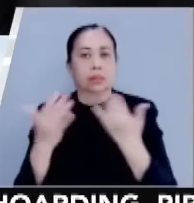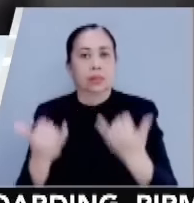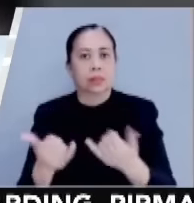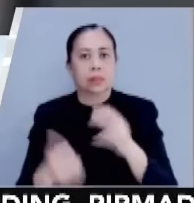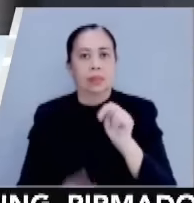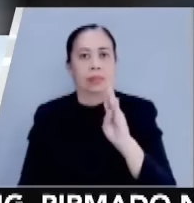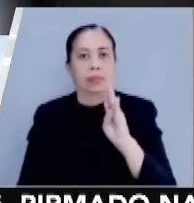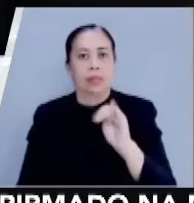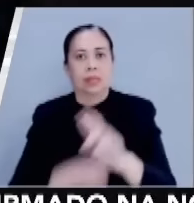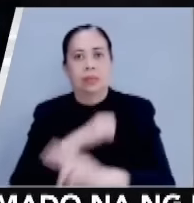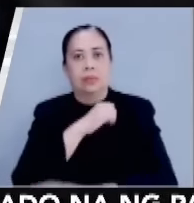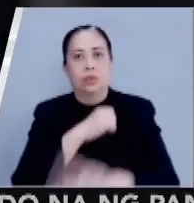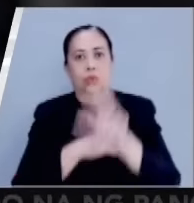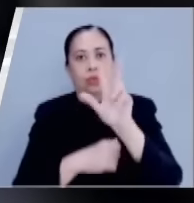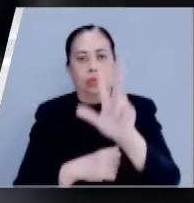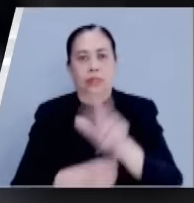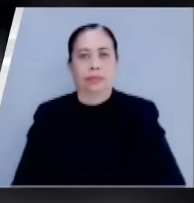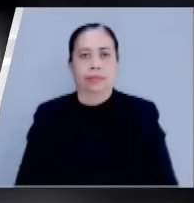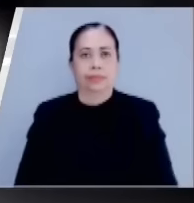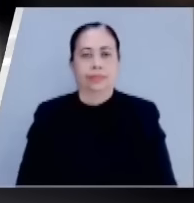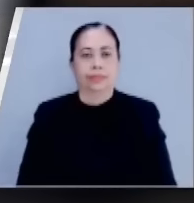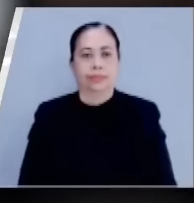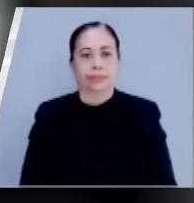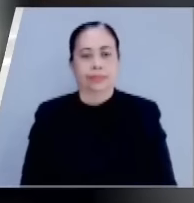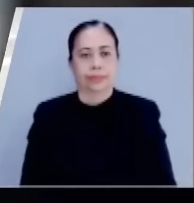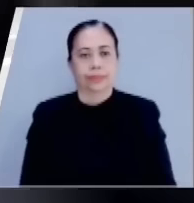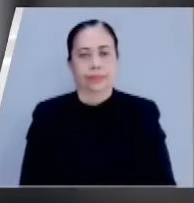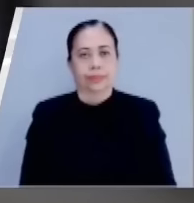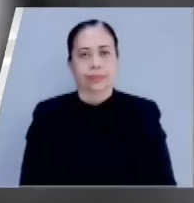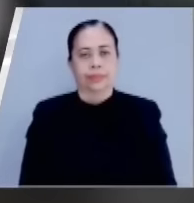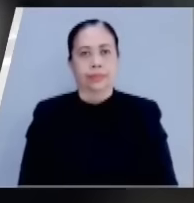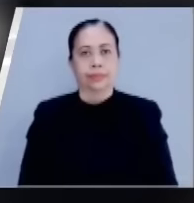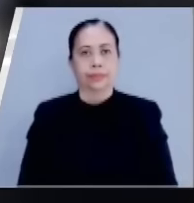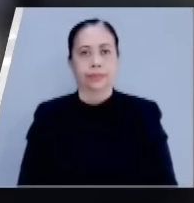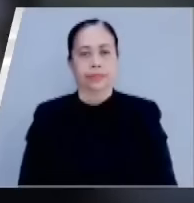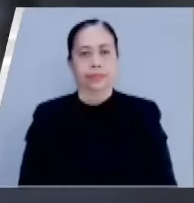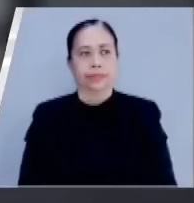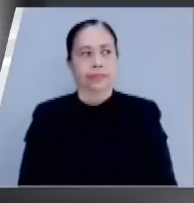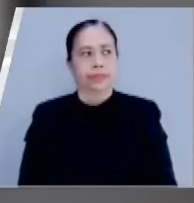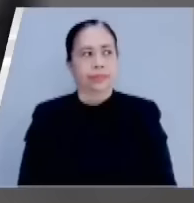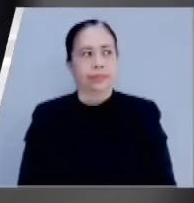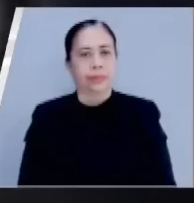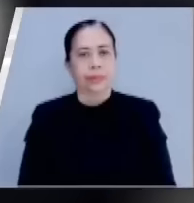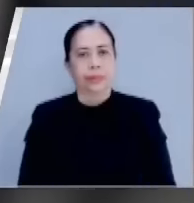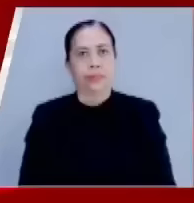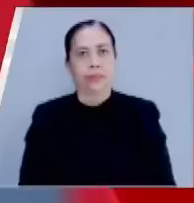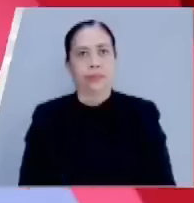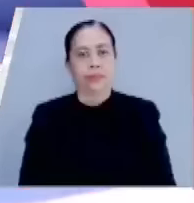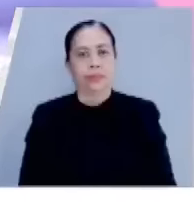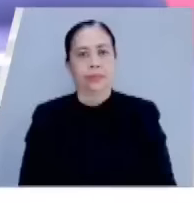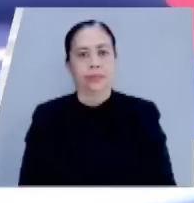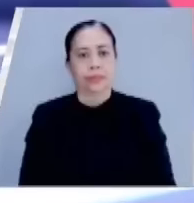3. Para sa GMA Integrated News, John Consulta, Nakatutok, 24 Oras.